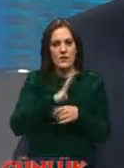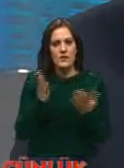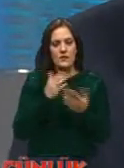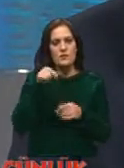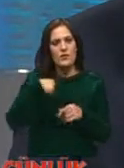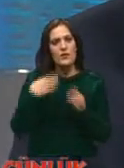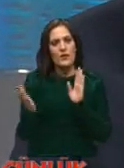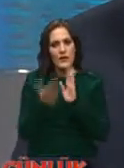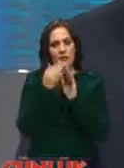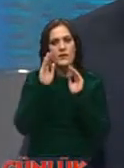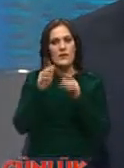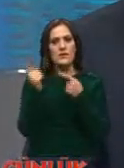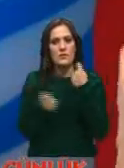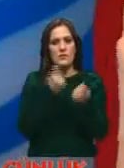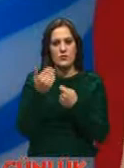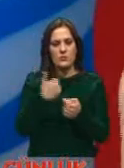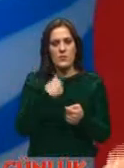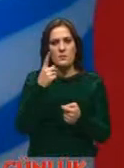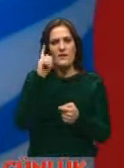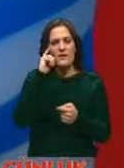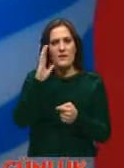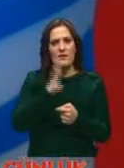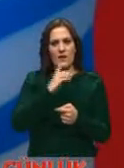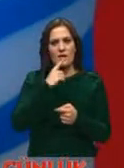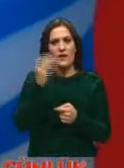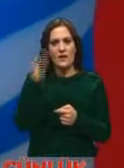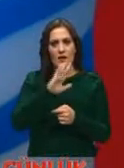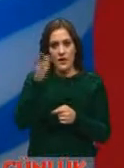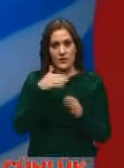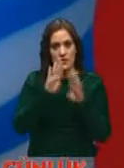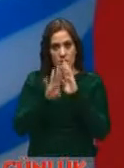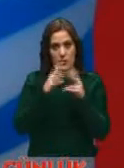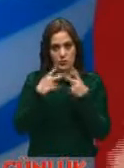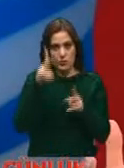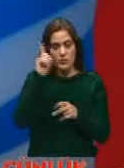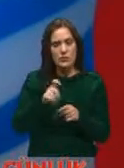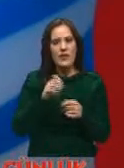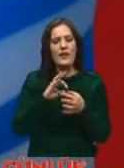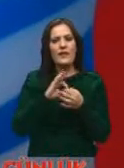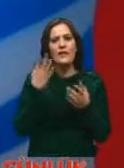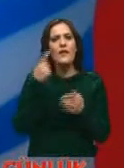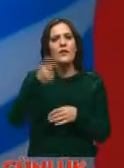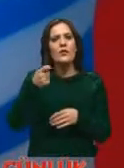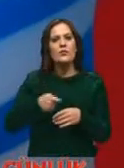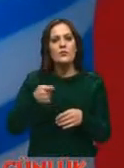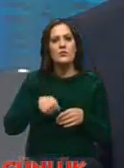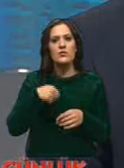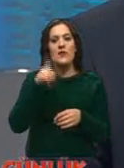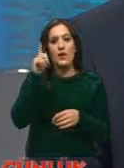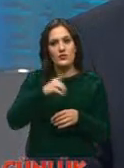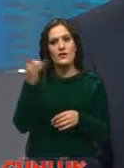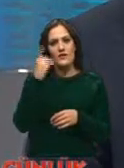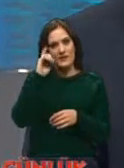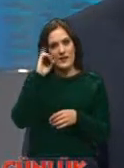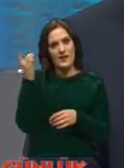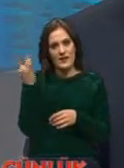biz onları karşılayıp desteklemeye çalışıyoruz. Peki bir fikrim var diye gelen herkese kapıyı açıyor musunuz? Yani nedir koşulları? Bir fikri dinliyoruz ilk önce.